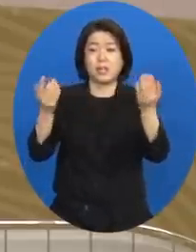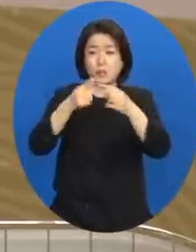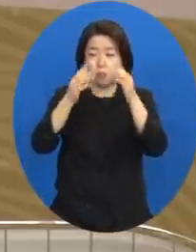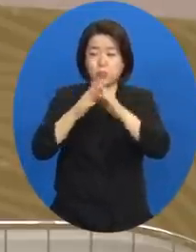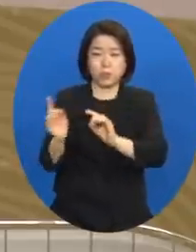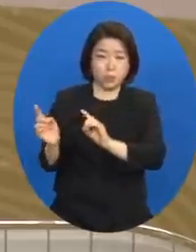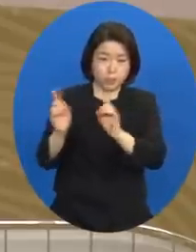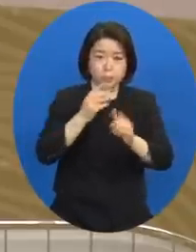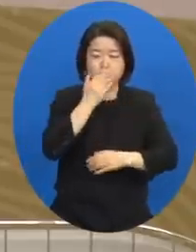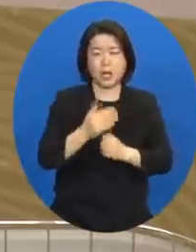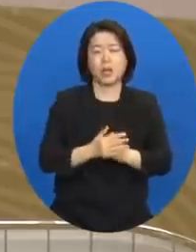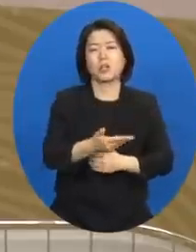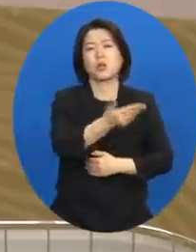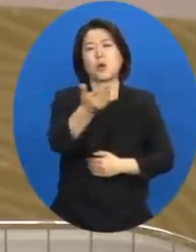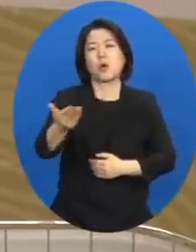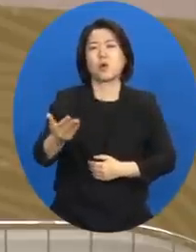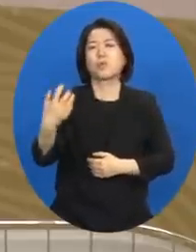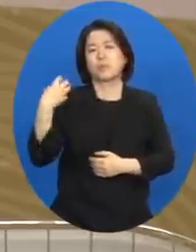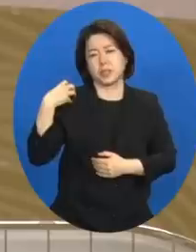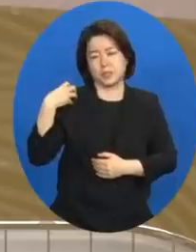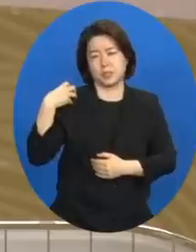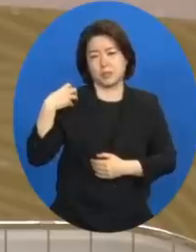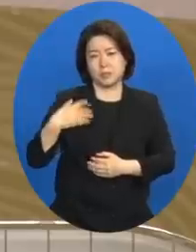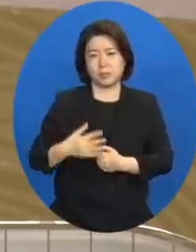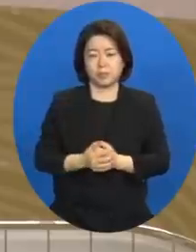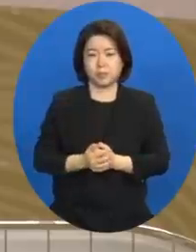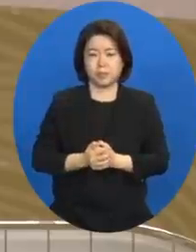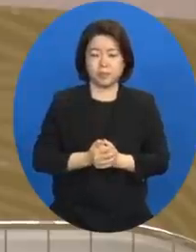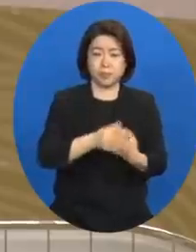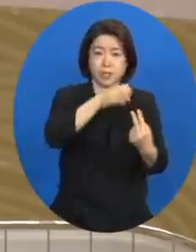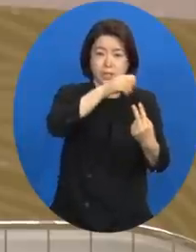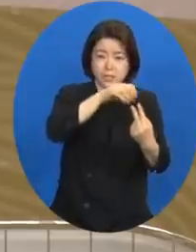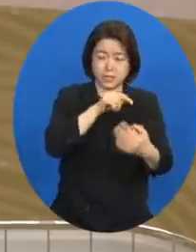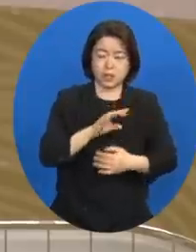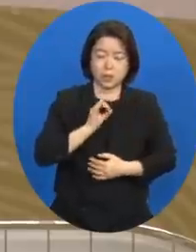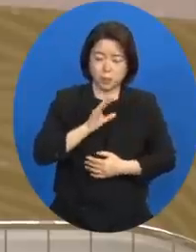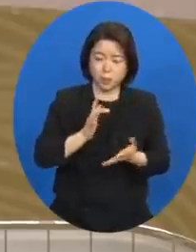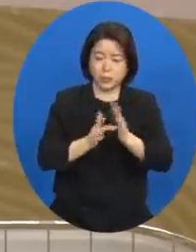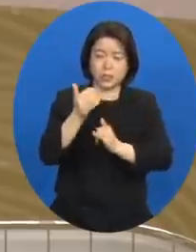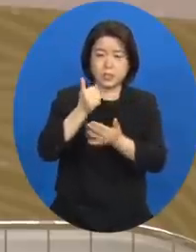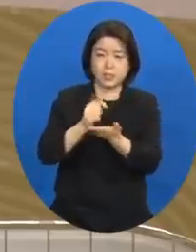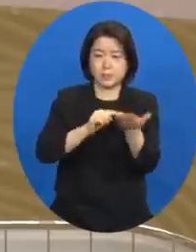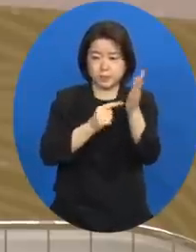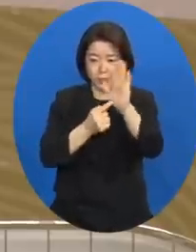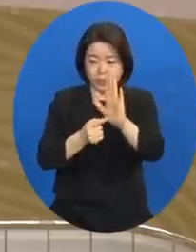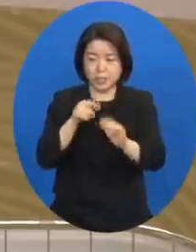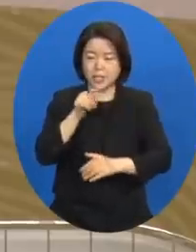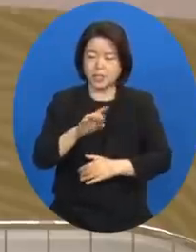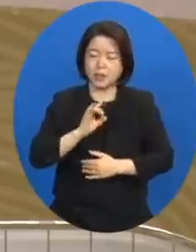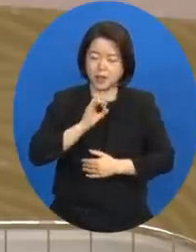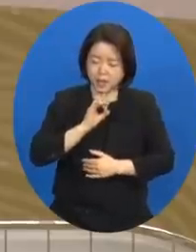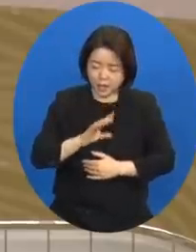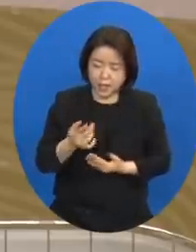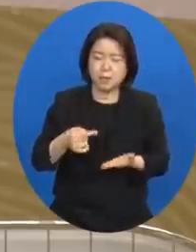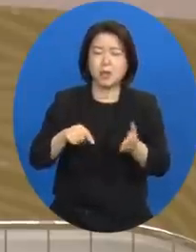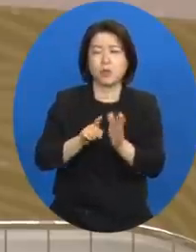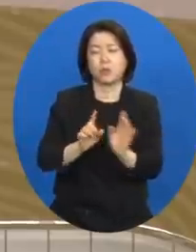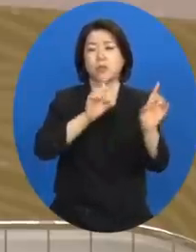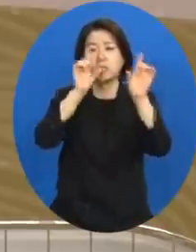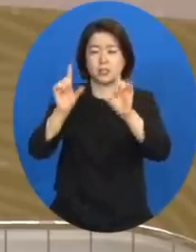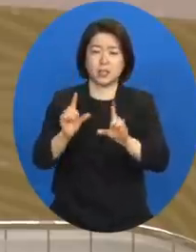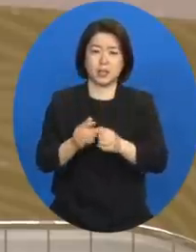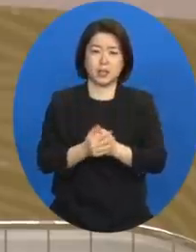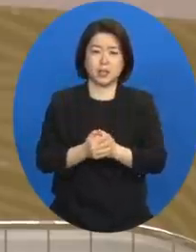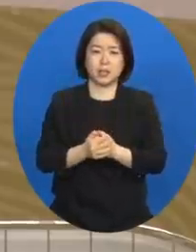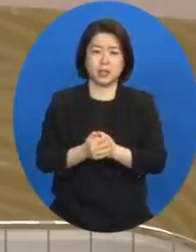여러분이 하실 역할이에요. 세례 요한은 오직 예수님 드러내는 것 하나를 위해 살았어요.